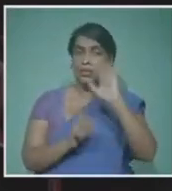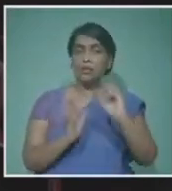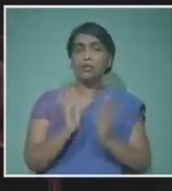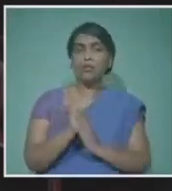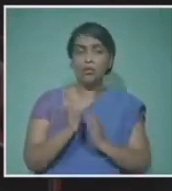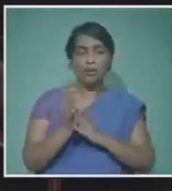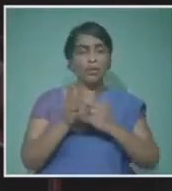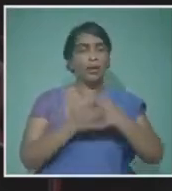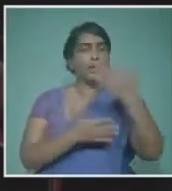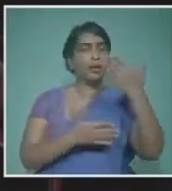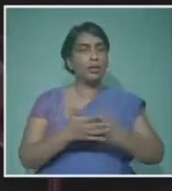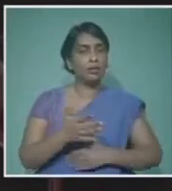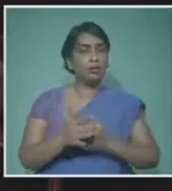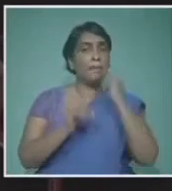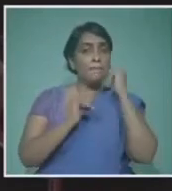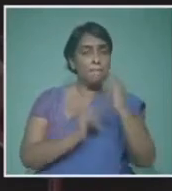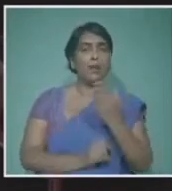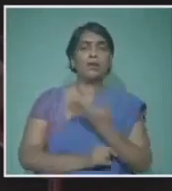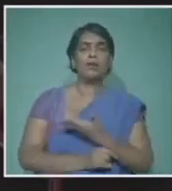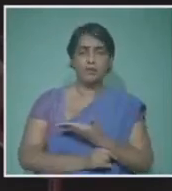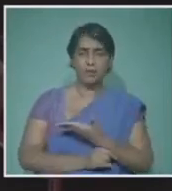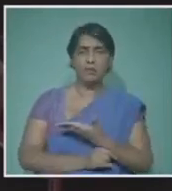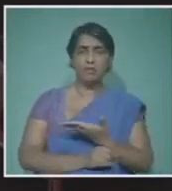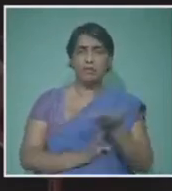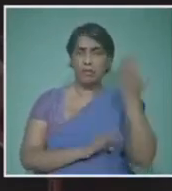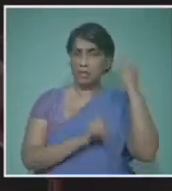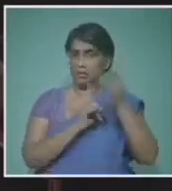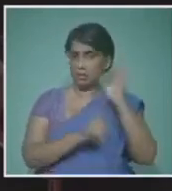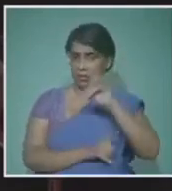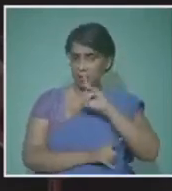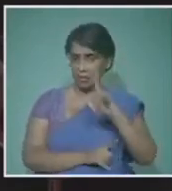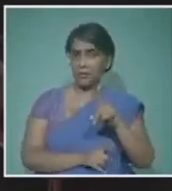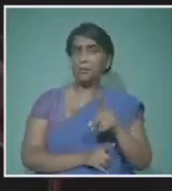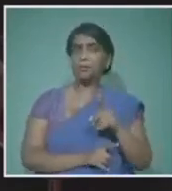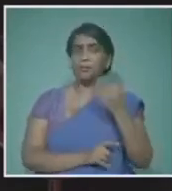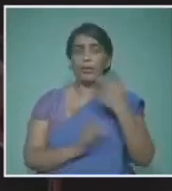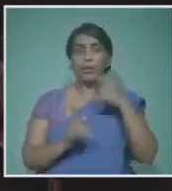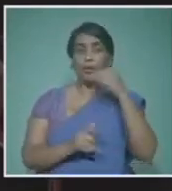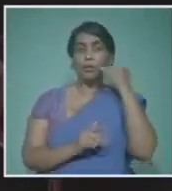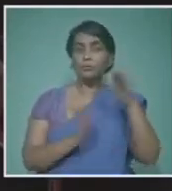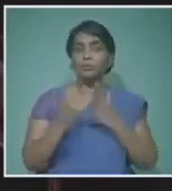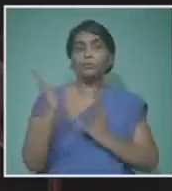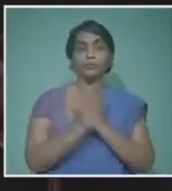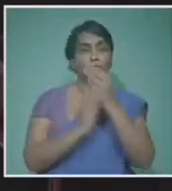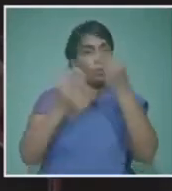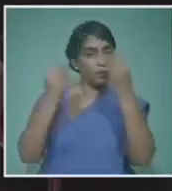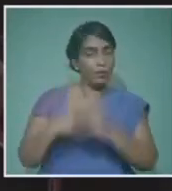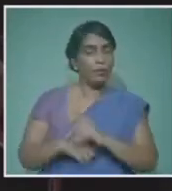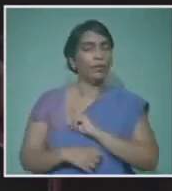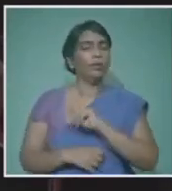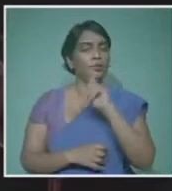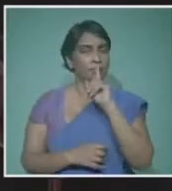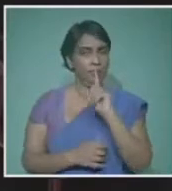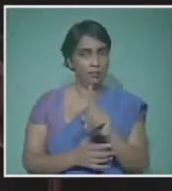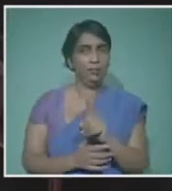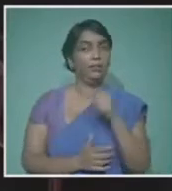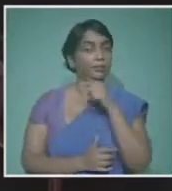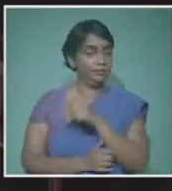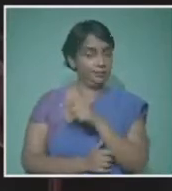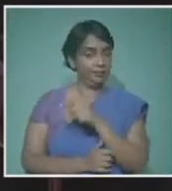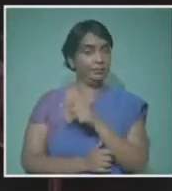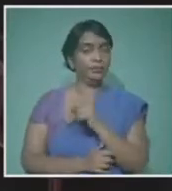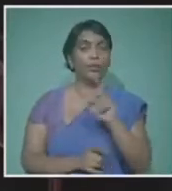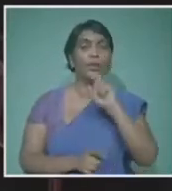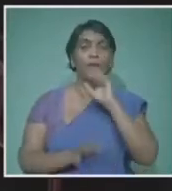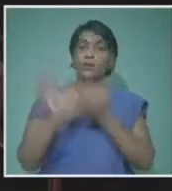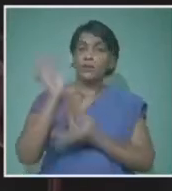සභා වාර්තාවෙන් චූතිතේ මතක තබාගන්න. ඔහුගේ සිවිල් අයිතිවාසිකම් අහෝසි කරන්න කියලා යෝජනා කළා තිබුණා. ඔහුට